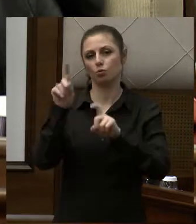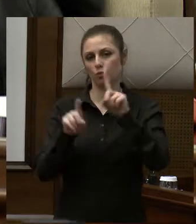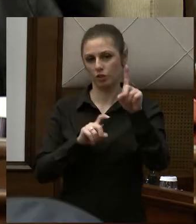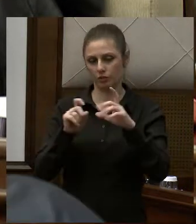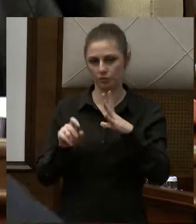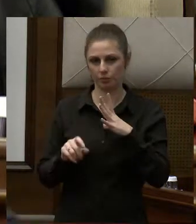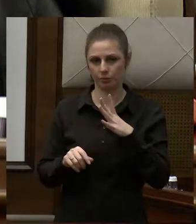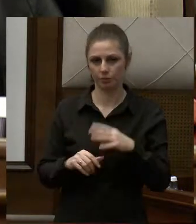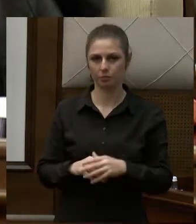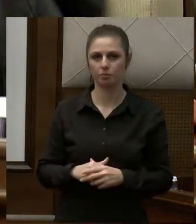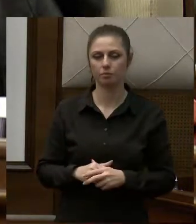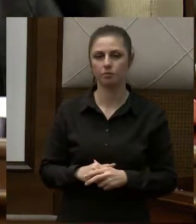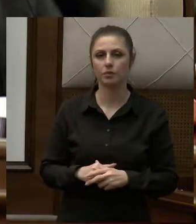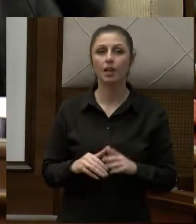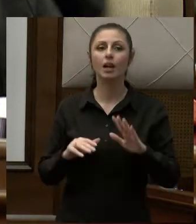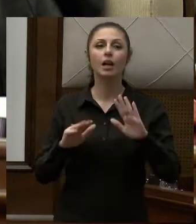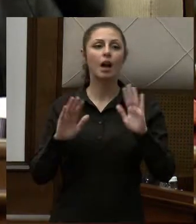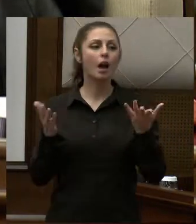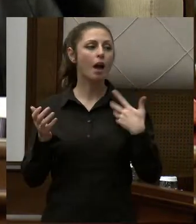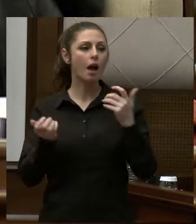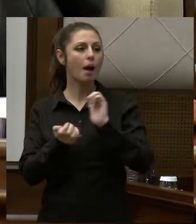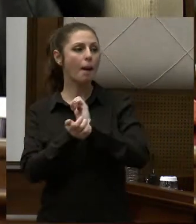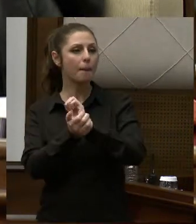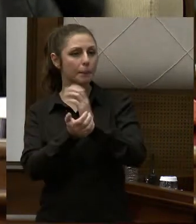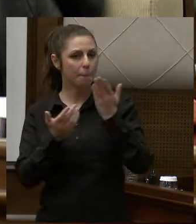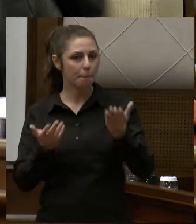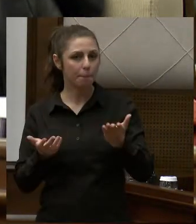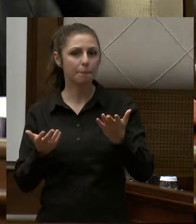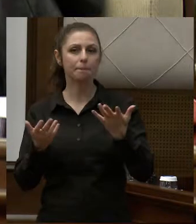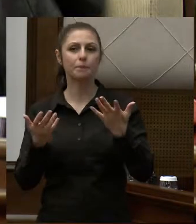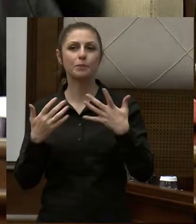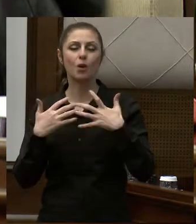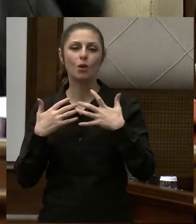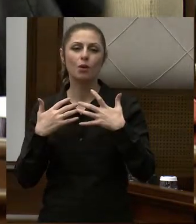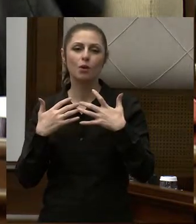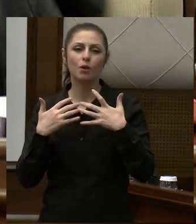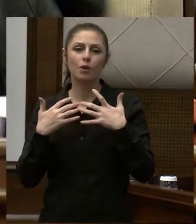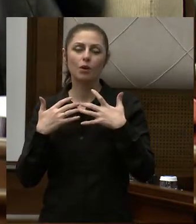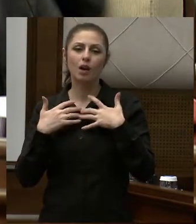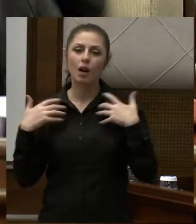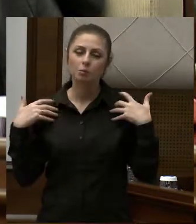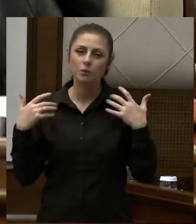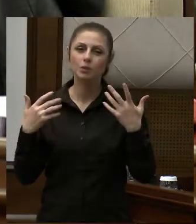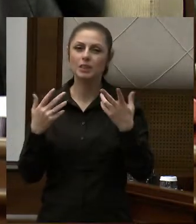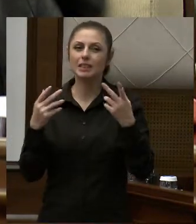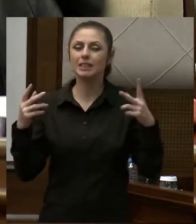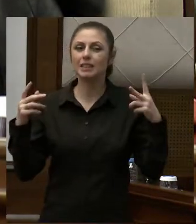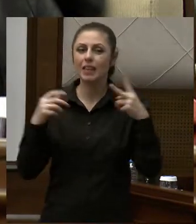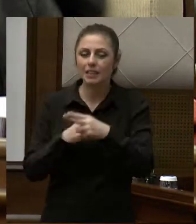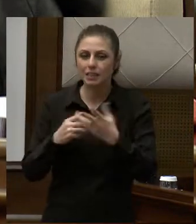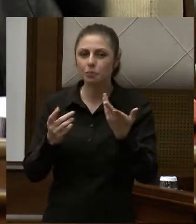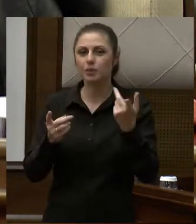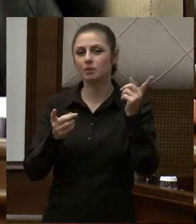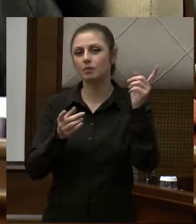var. Çünkü hapishanelerde özgürlüğü kısıtlanmış gazetecilerin olması